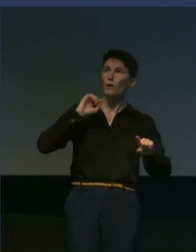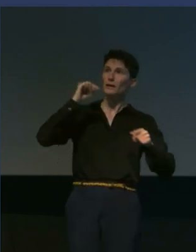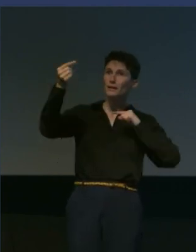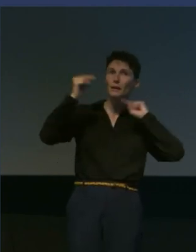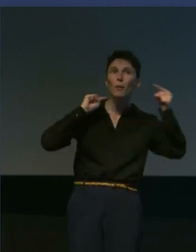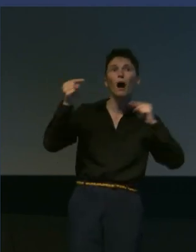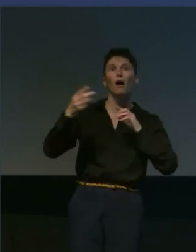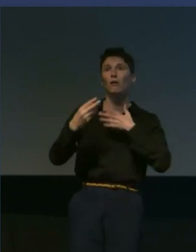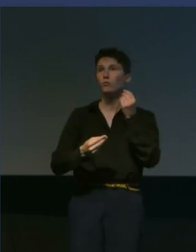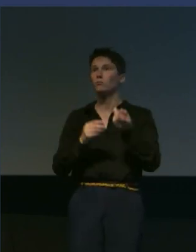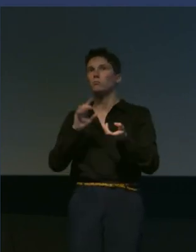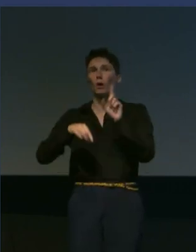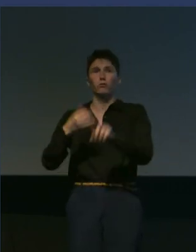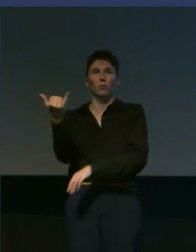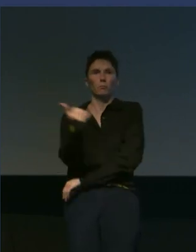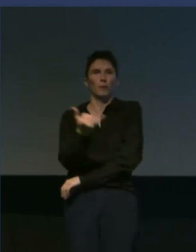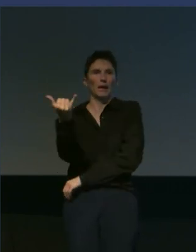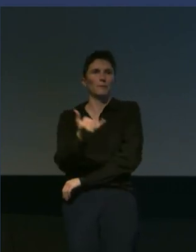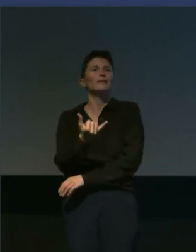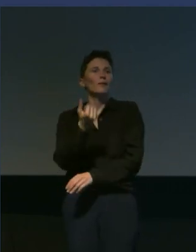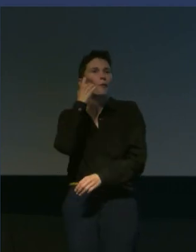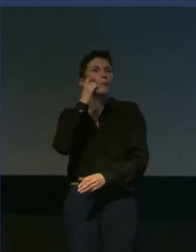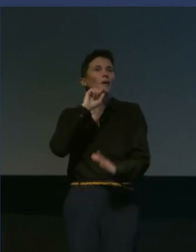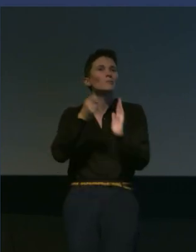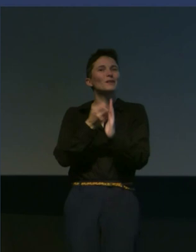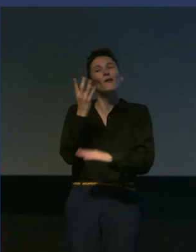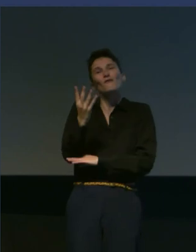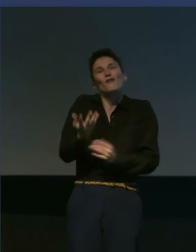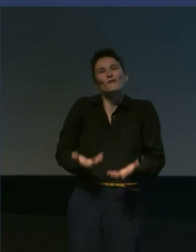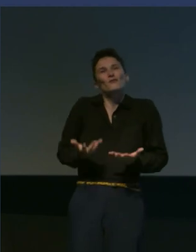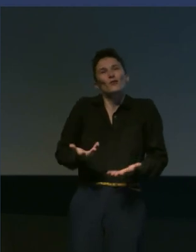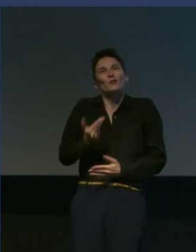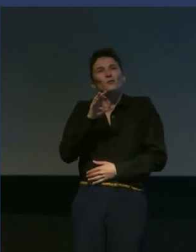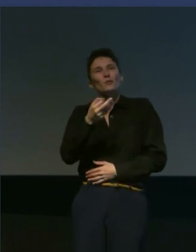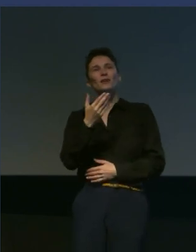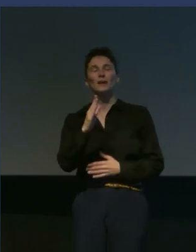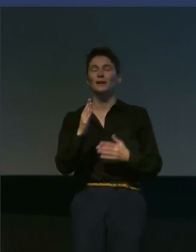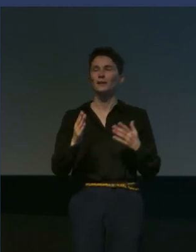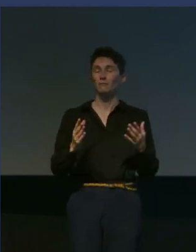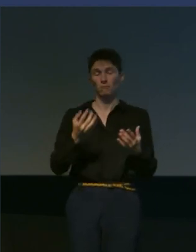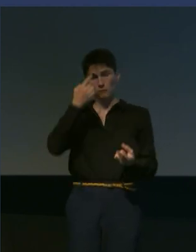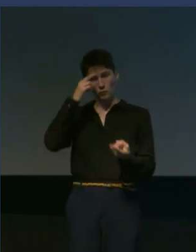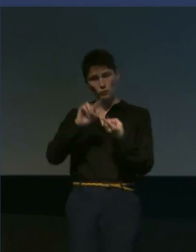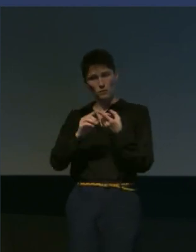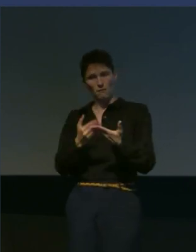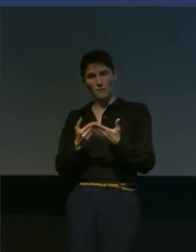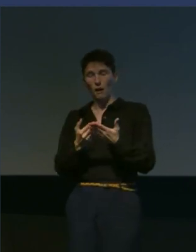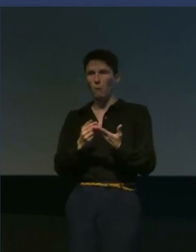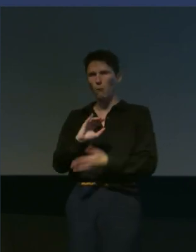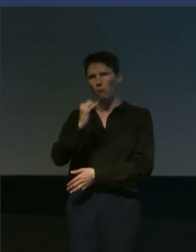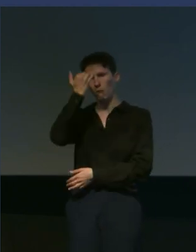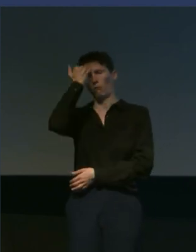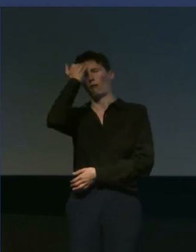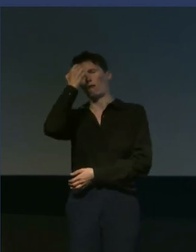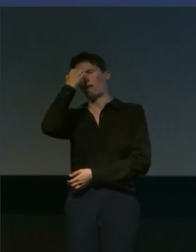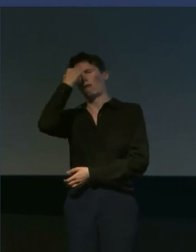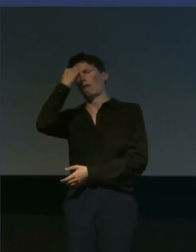débats pendant cette conférence, mais c'est des sujets avec beaucoup d'idées reçues,